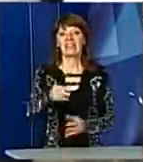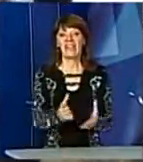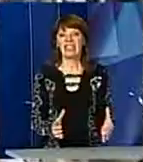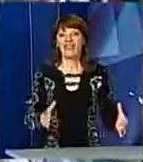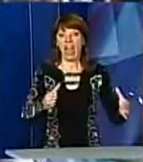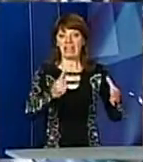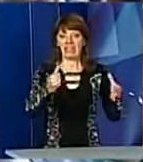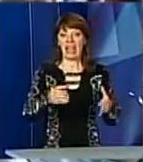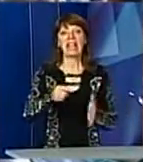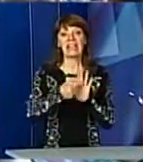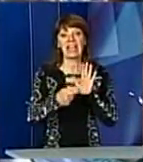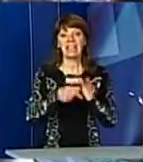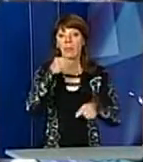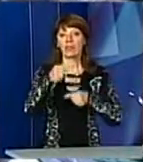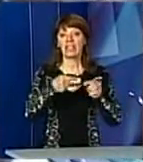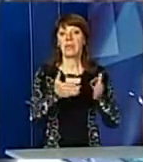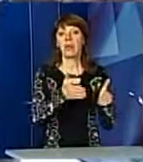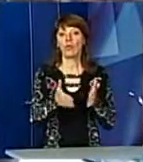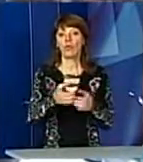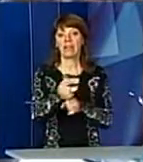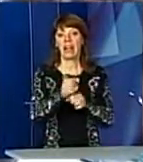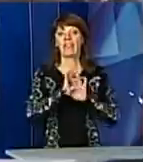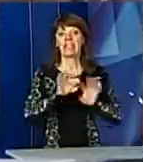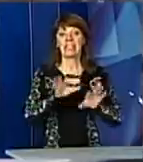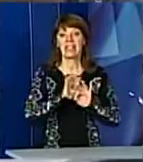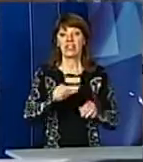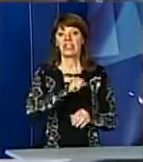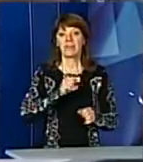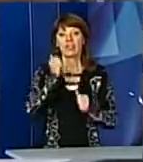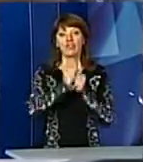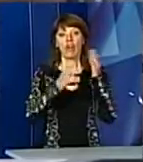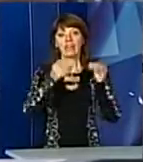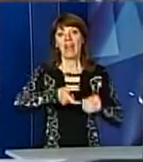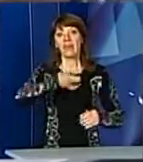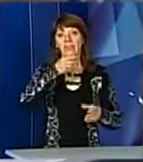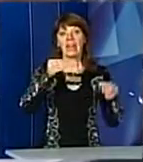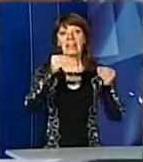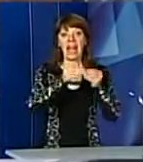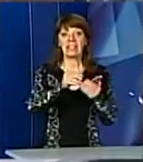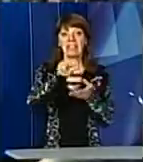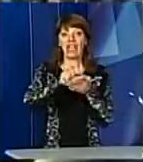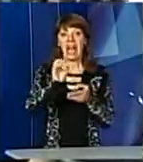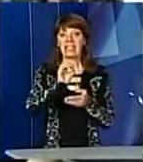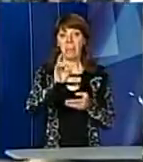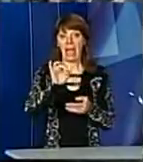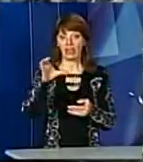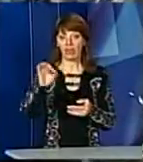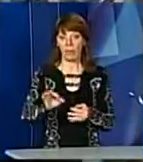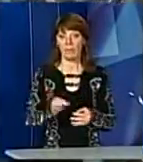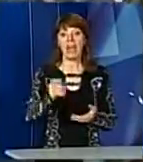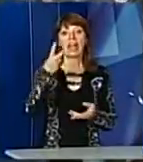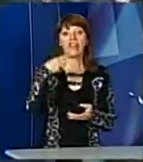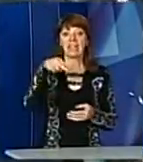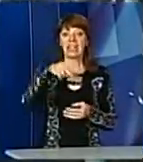джезві. Діляться із нами процесом приготування кави і зізнаються, самі щодня випивають 10 чашок еспресо. 20 літрів чистої